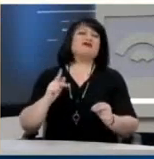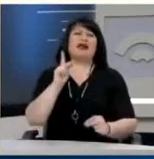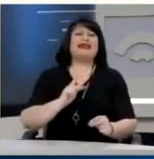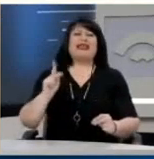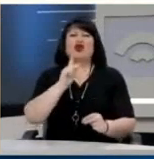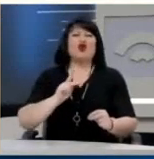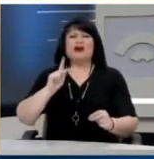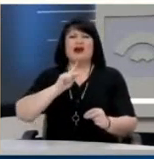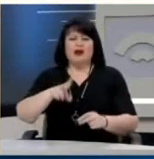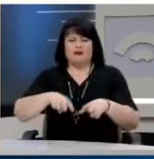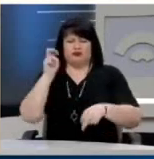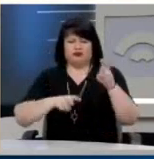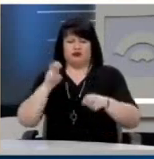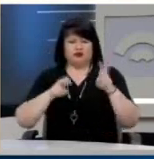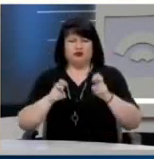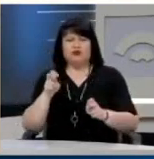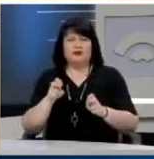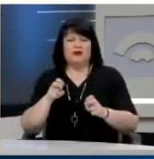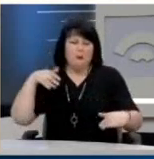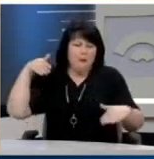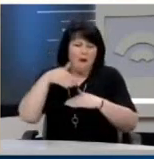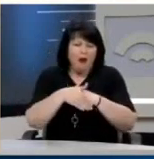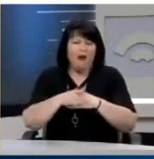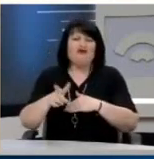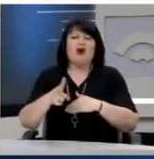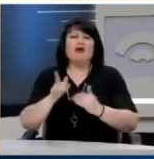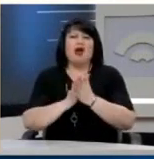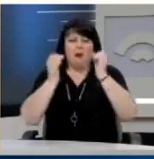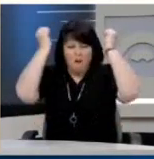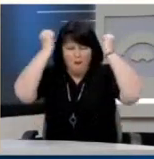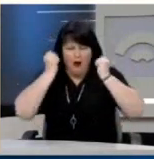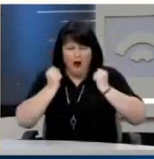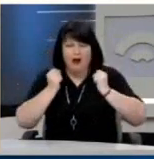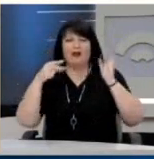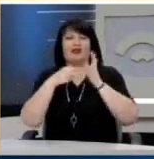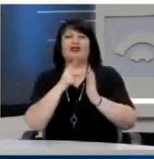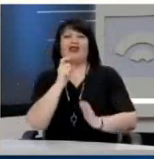κοινωνική λαϊλασία και στη χρεοκοπία την περίοδο